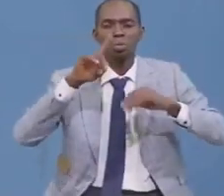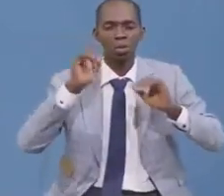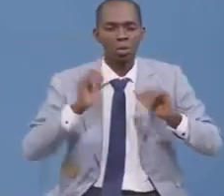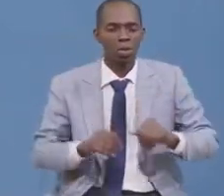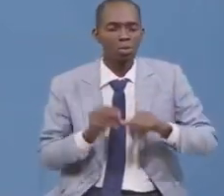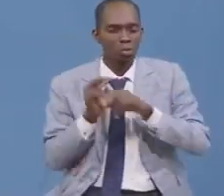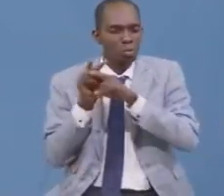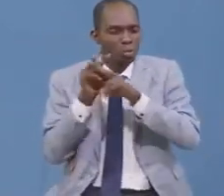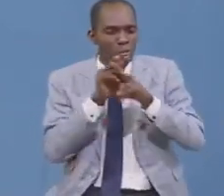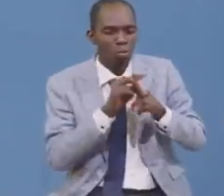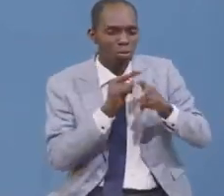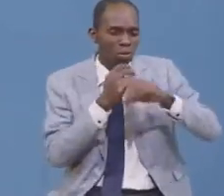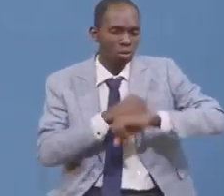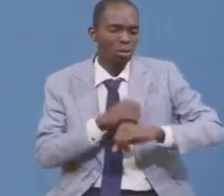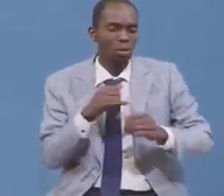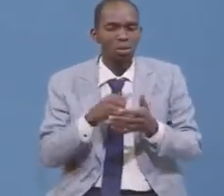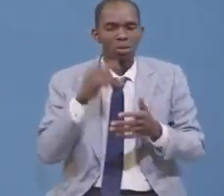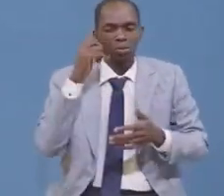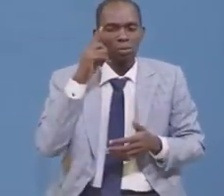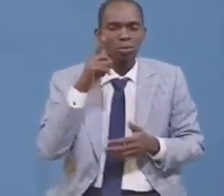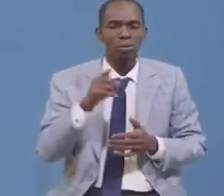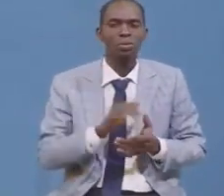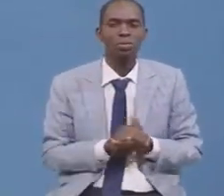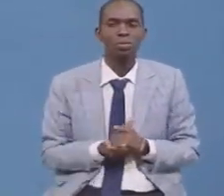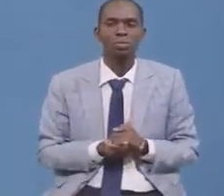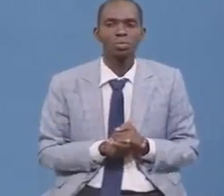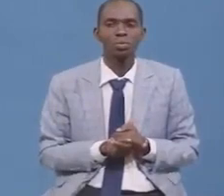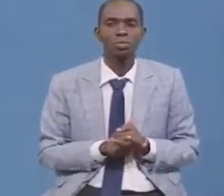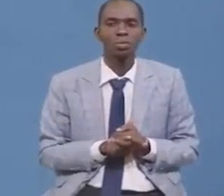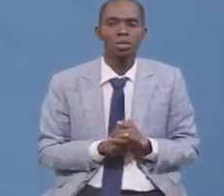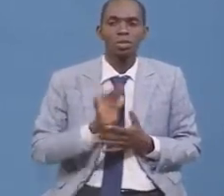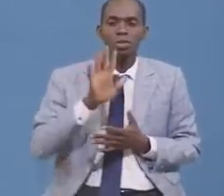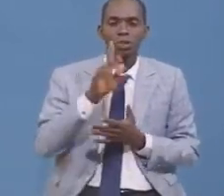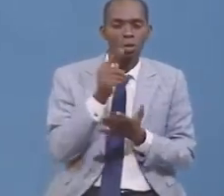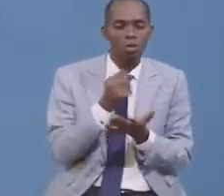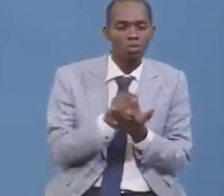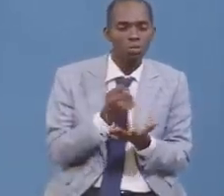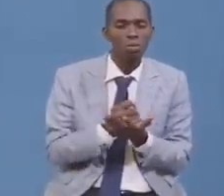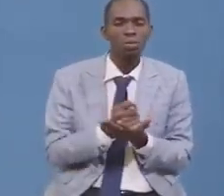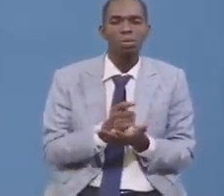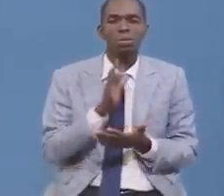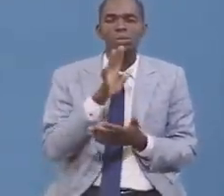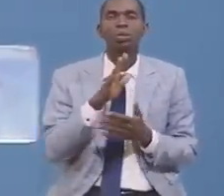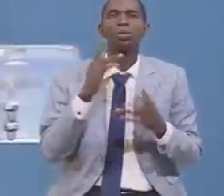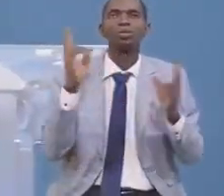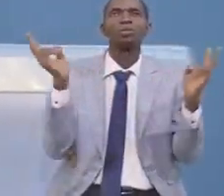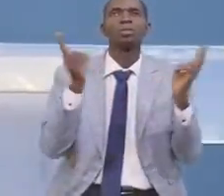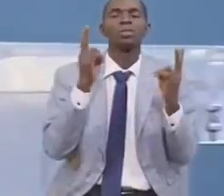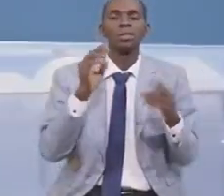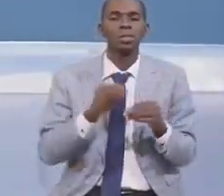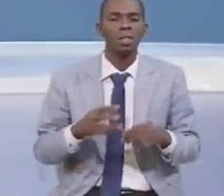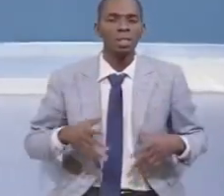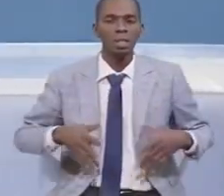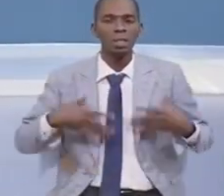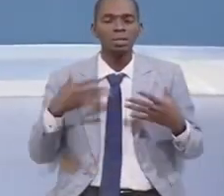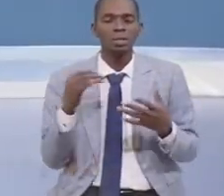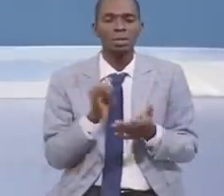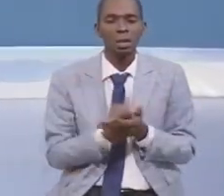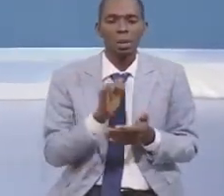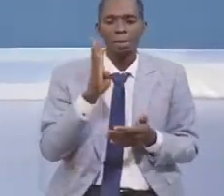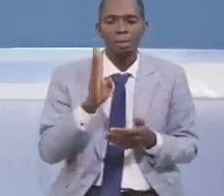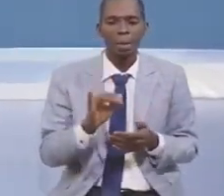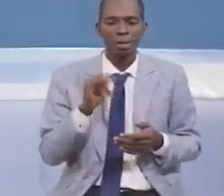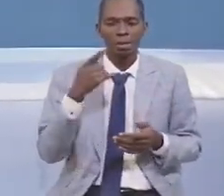మీరు సాధించినవి, సముపాదించినవి, ముగించినవి ఎవరు కూడా గమనించలేరు. Your triumph in life, that by the sweat of